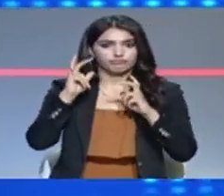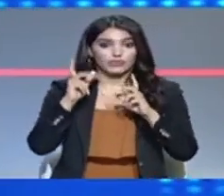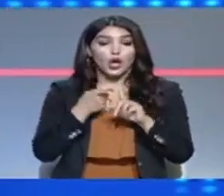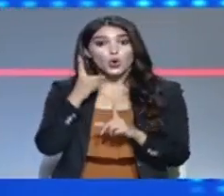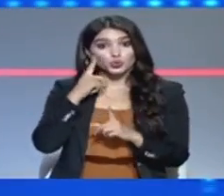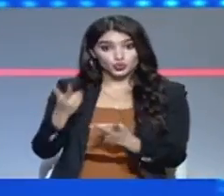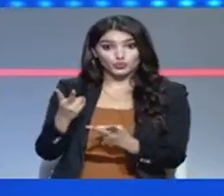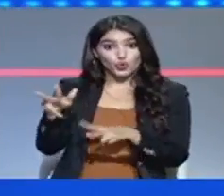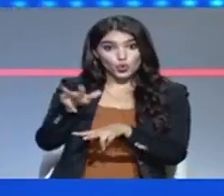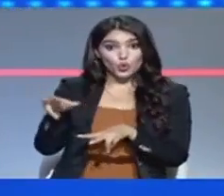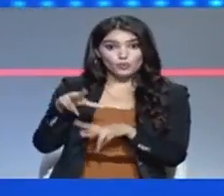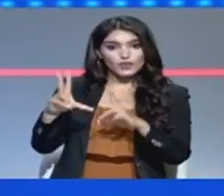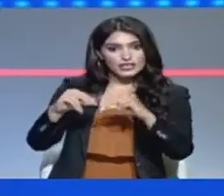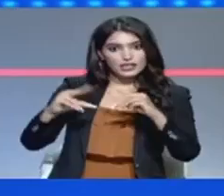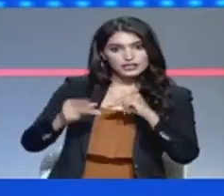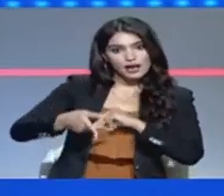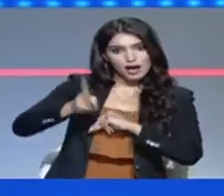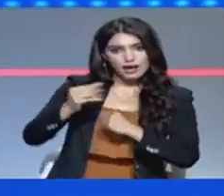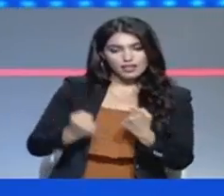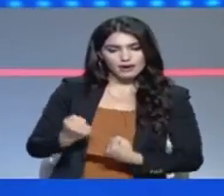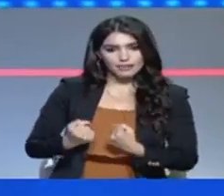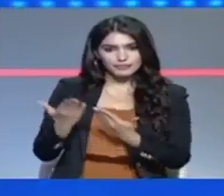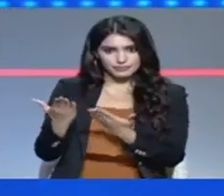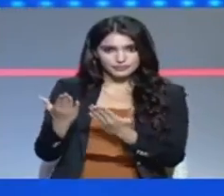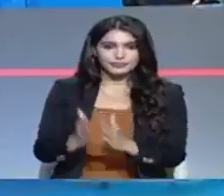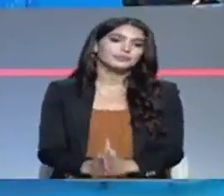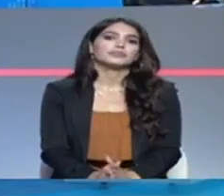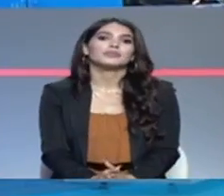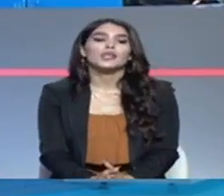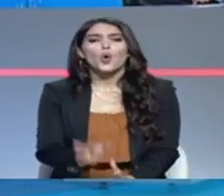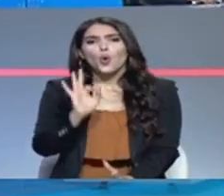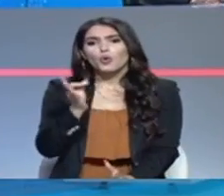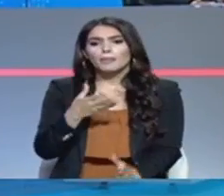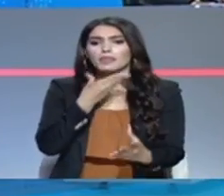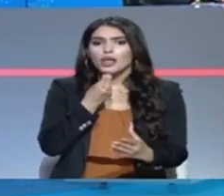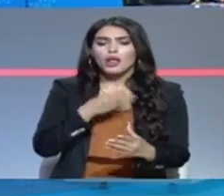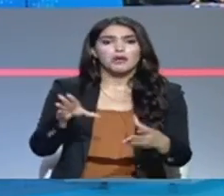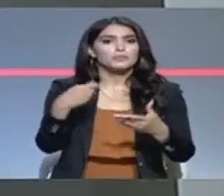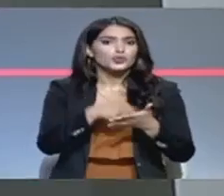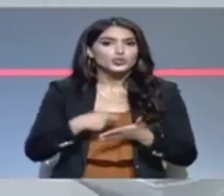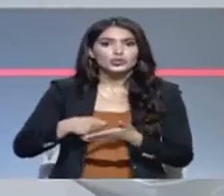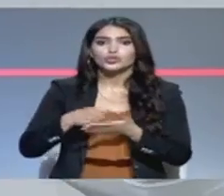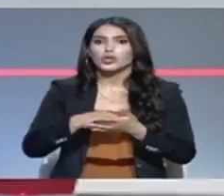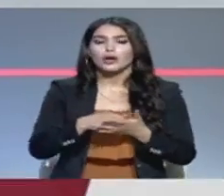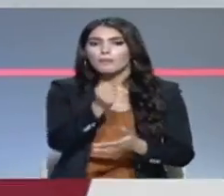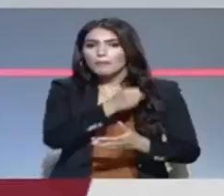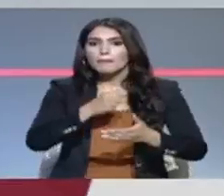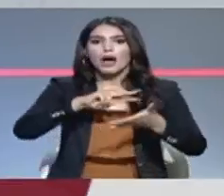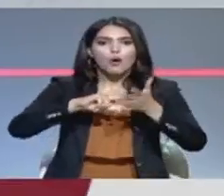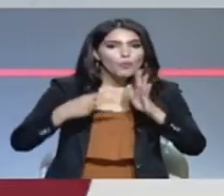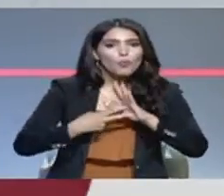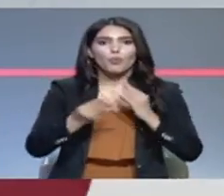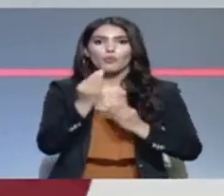في التحقيق التالي نسلط الضوء على خدمة هذه المصلحة. قد يتطلب شراء بعض السلع على غرار الآلات